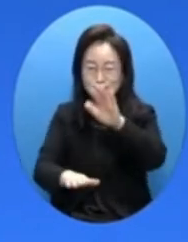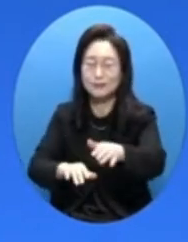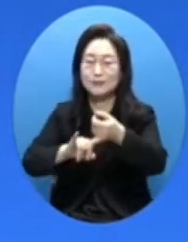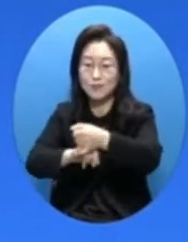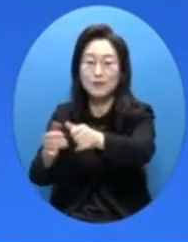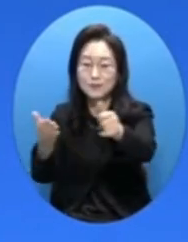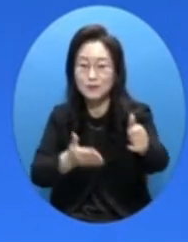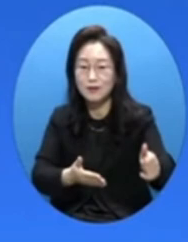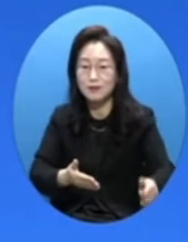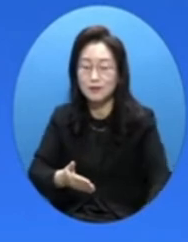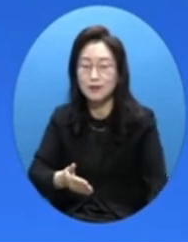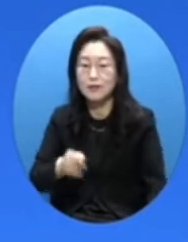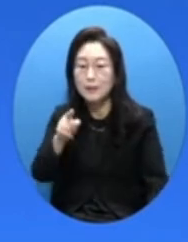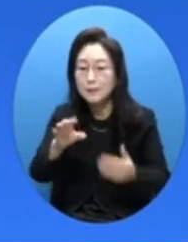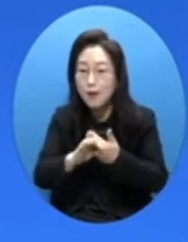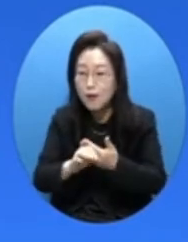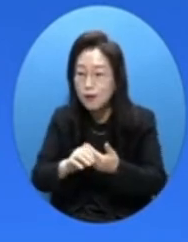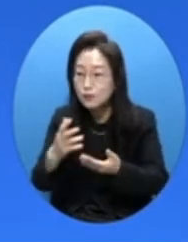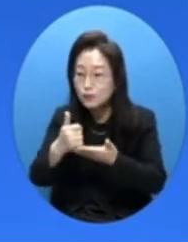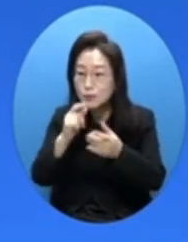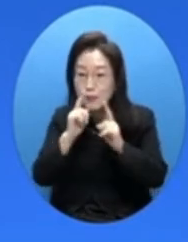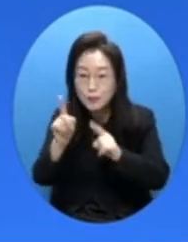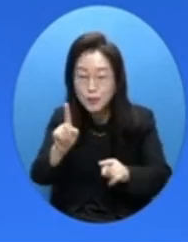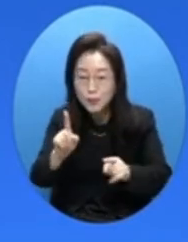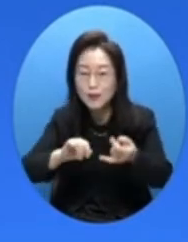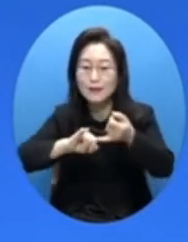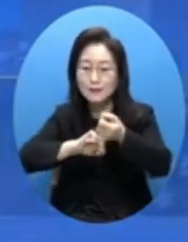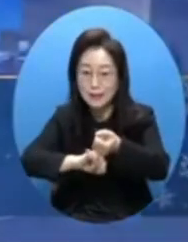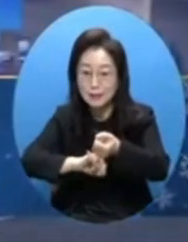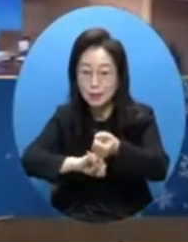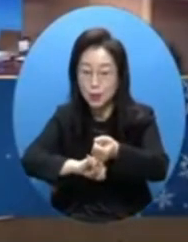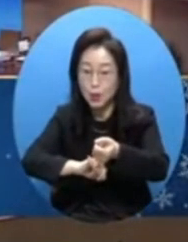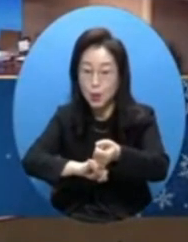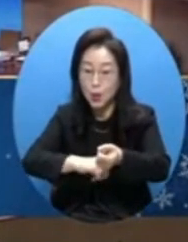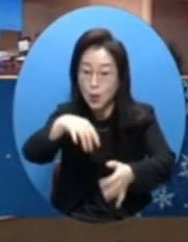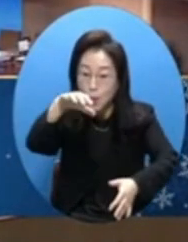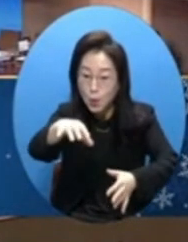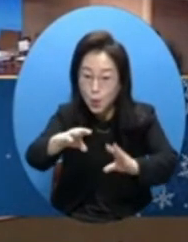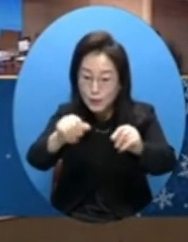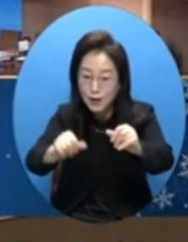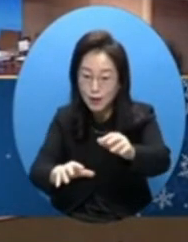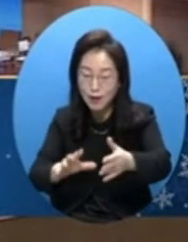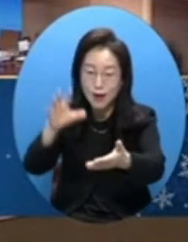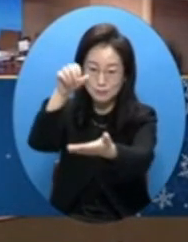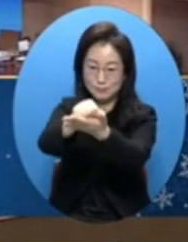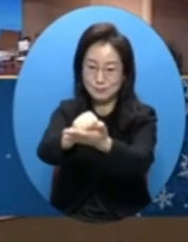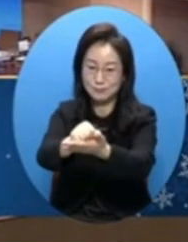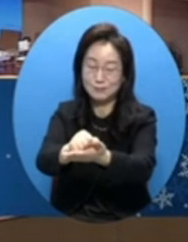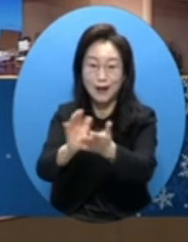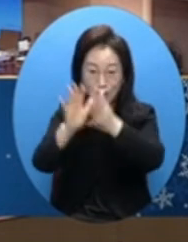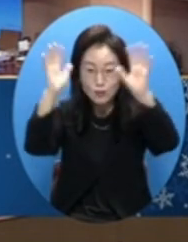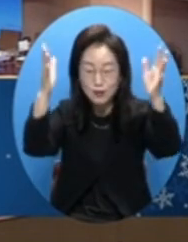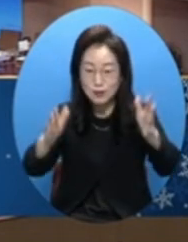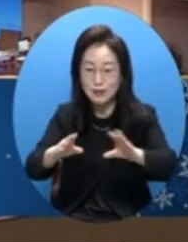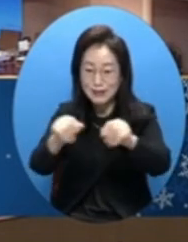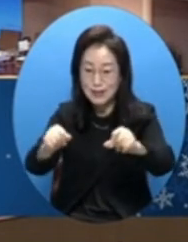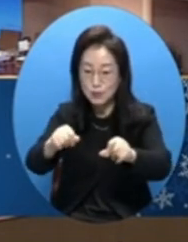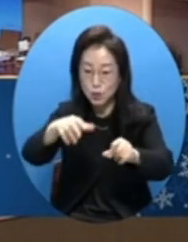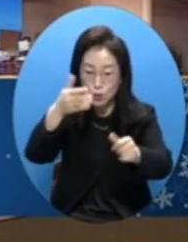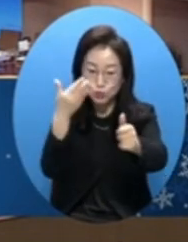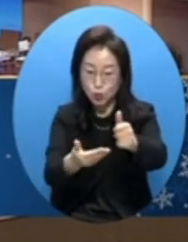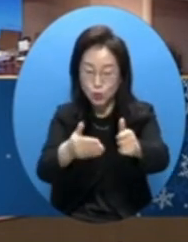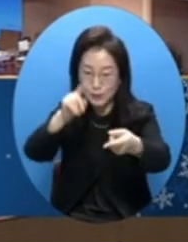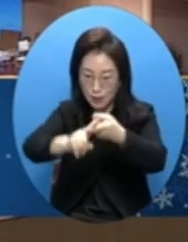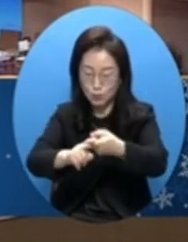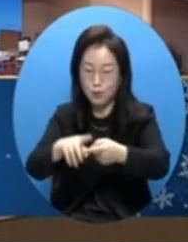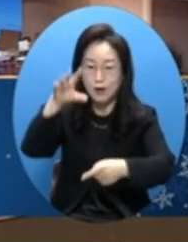바랍니다. 그렇게 하면 주님 말씀하십니다. 약속의 땅을 차지하리라. 할렐루야. 약속의 땅을 차지하리라.